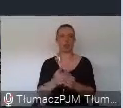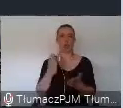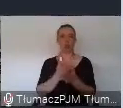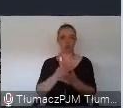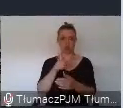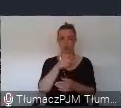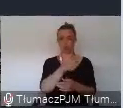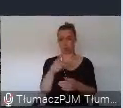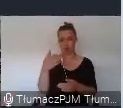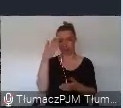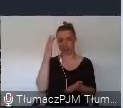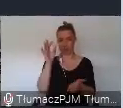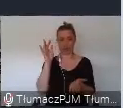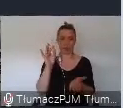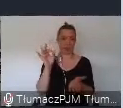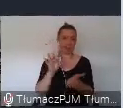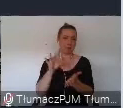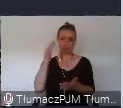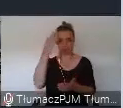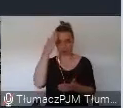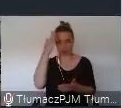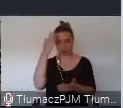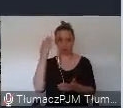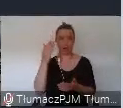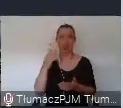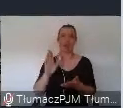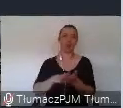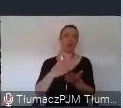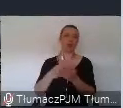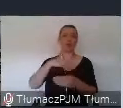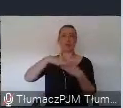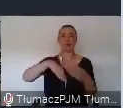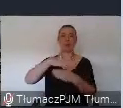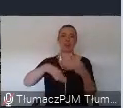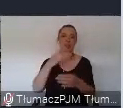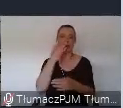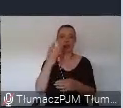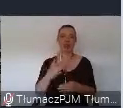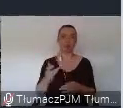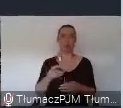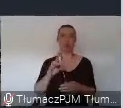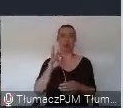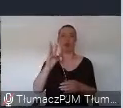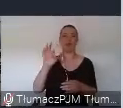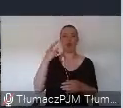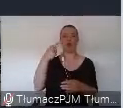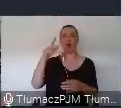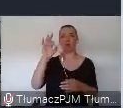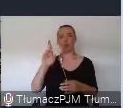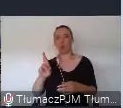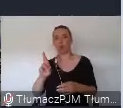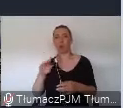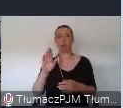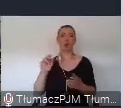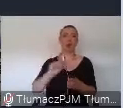związane z zmieszaniem gazu ziemnego z innymi gazami typu biometan, czy ostatnio mówi się o wodorze, co per saldo w perspektywie